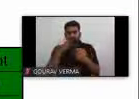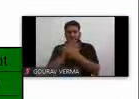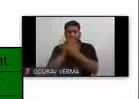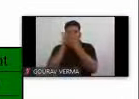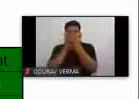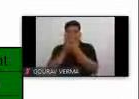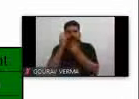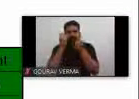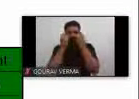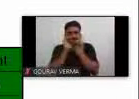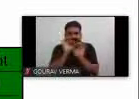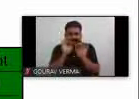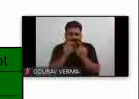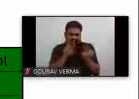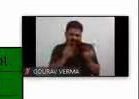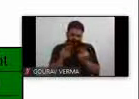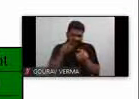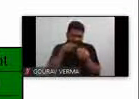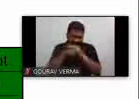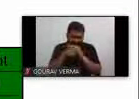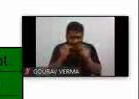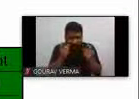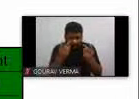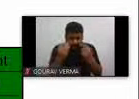में नहीं आएगा कि उसके अंदर क्या